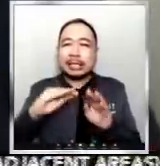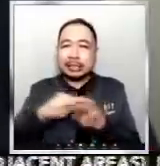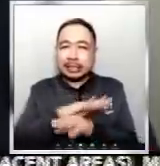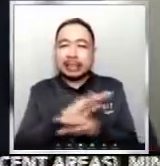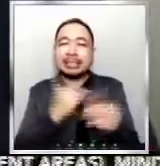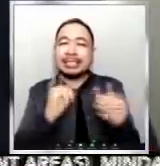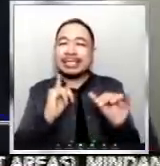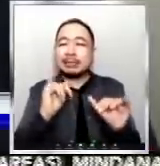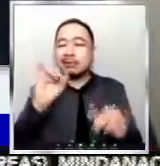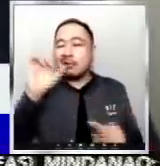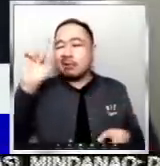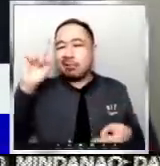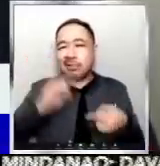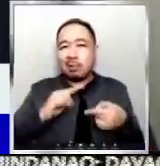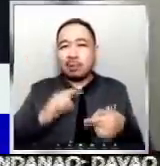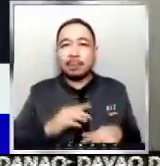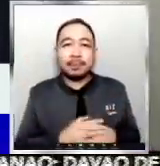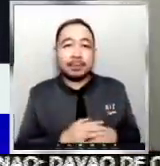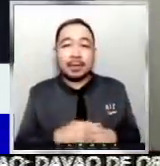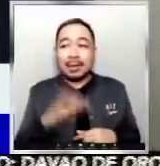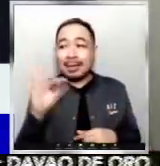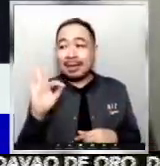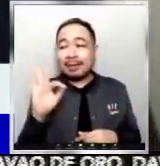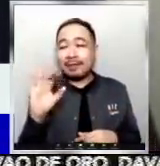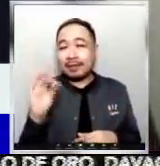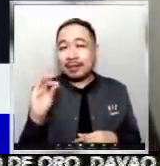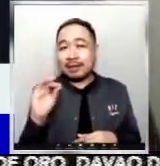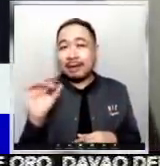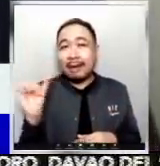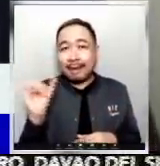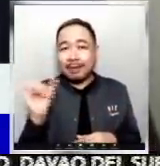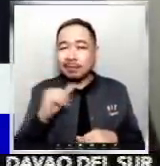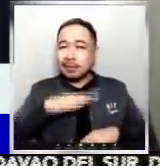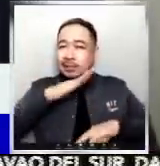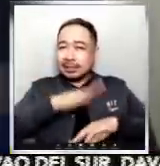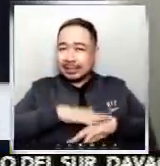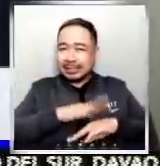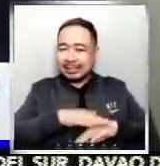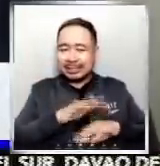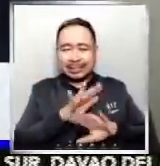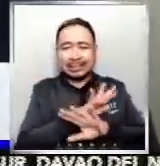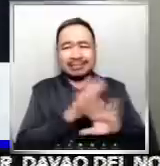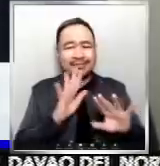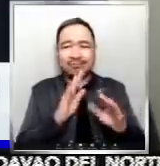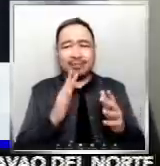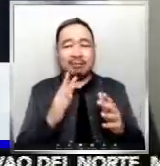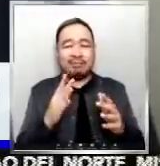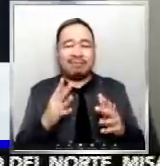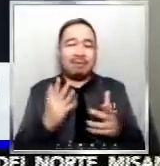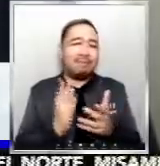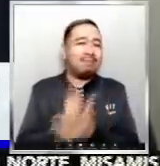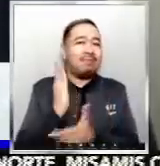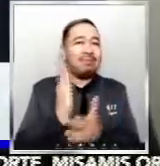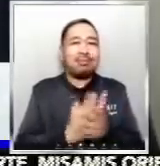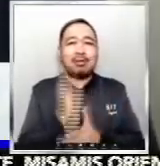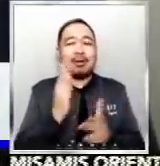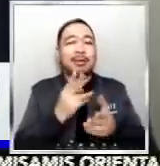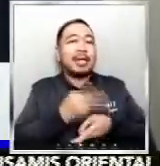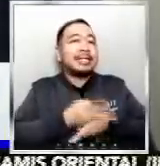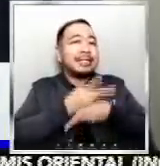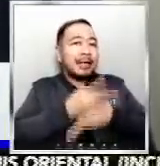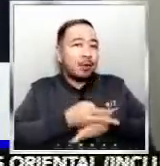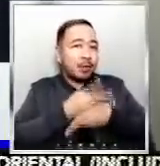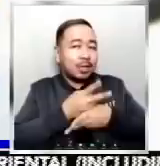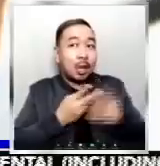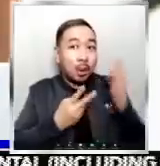Mahigpit na paalala ng Food and Drug Administration, huwag bitawan ng pag-iingat kahit bakunado na dahil hindi ito garantiyang ligtas na sa